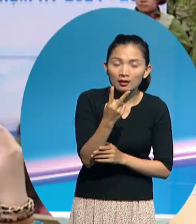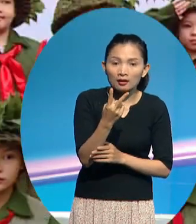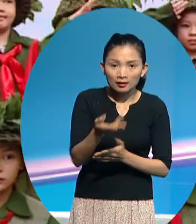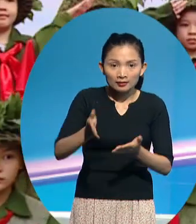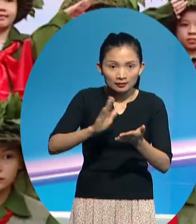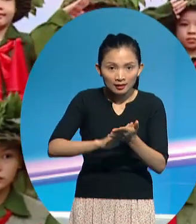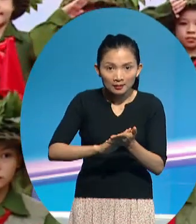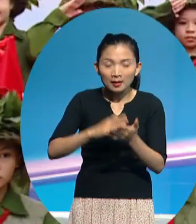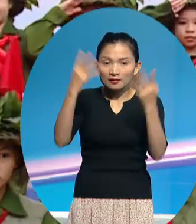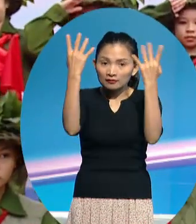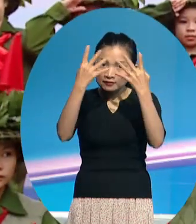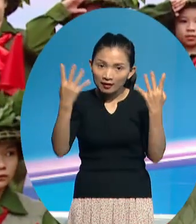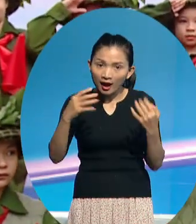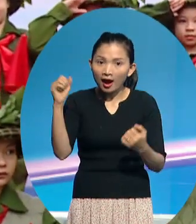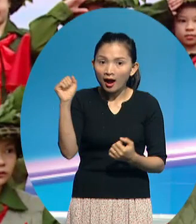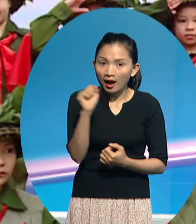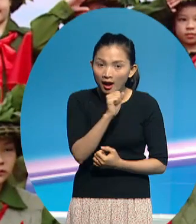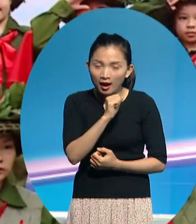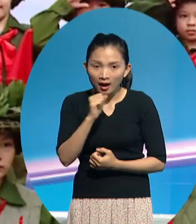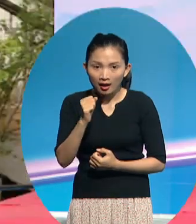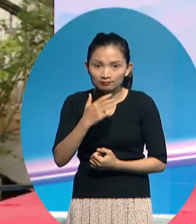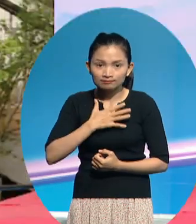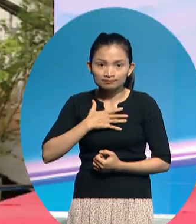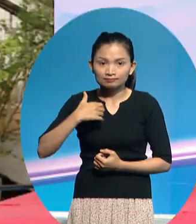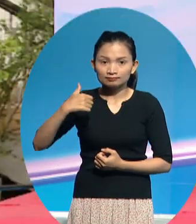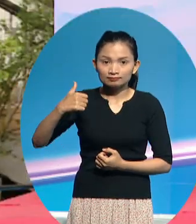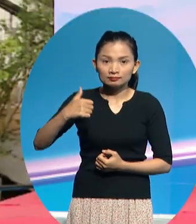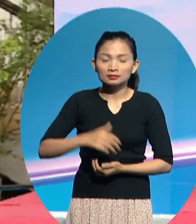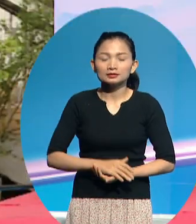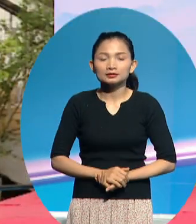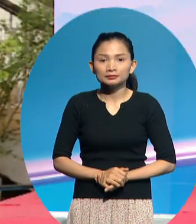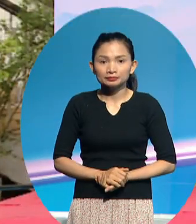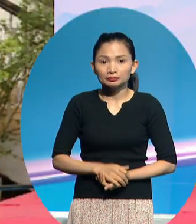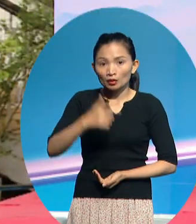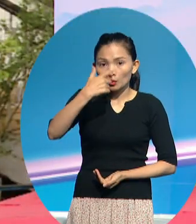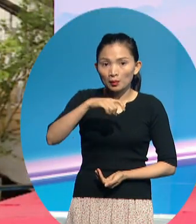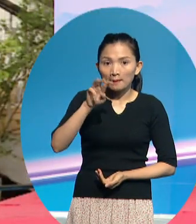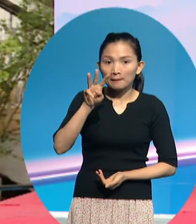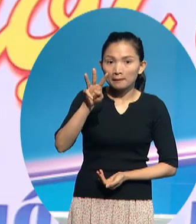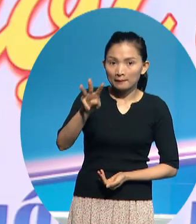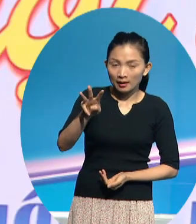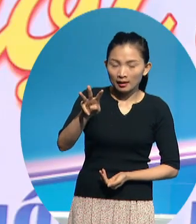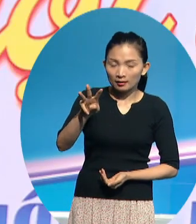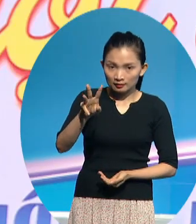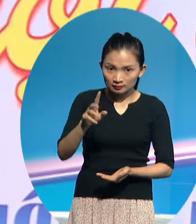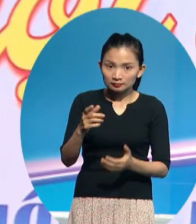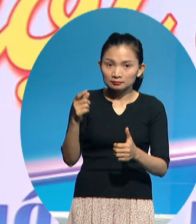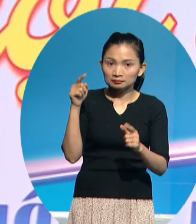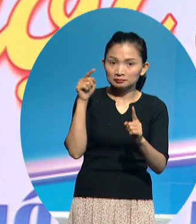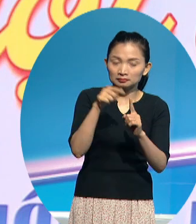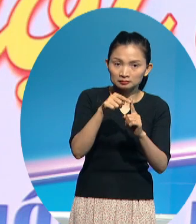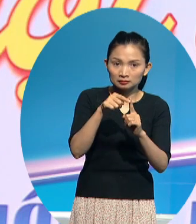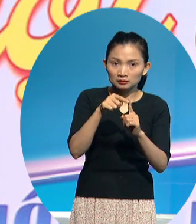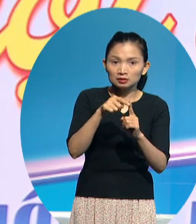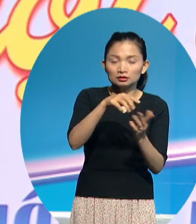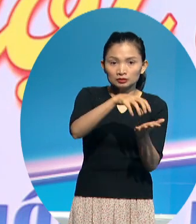thanh niên, chủ đề bản hùng ca Điện Biên, thực hiện công trình đường cờ Tổ quốc. Quận Đoàn 3 cũng xác lập 10 công trình phần việc hoạt động cấp quận